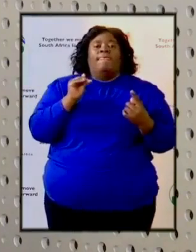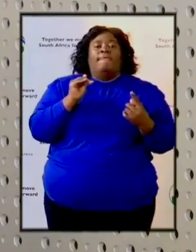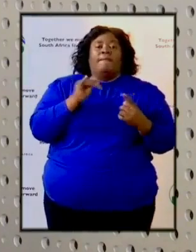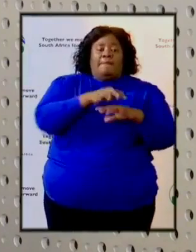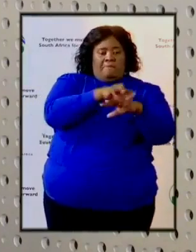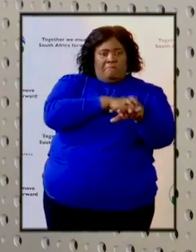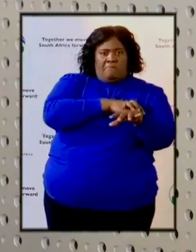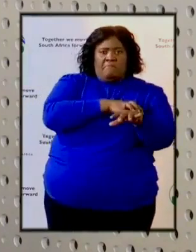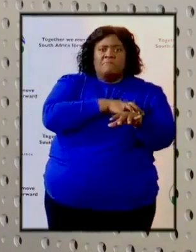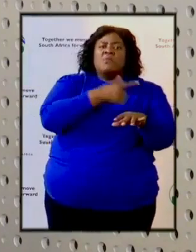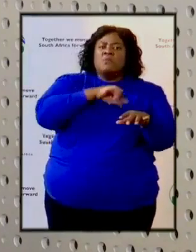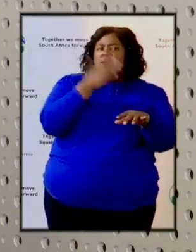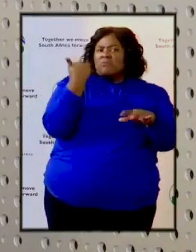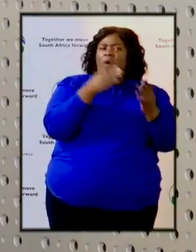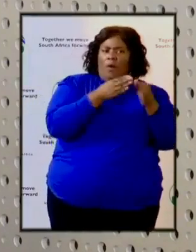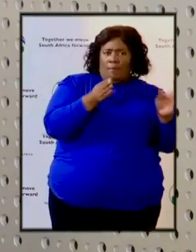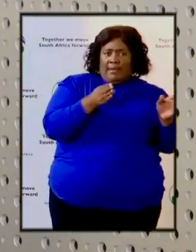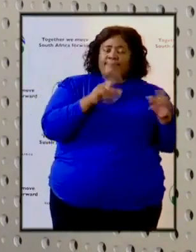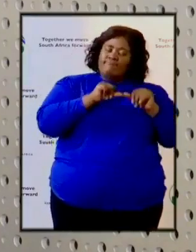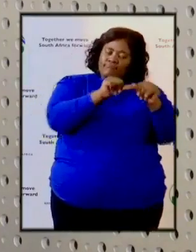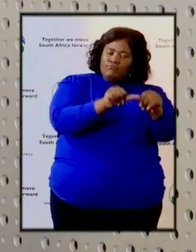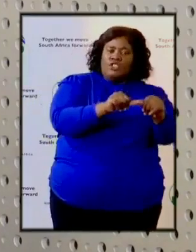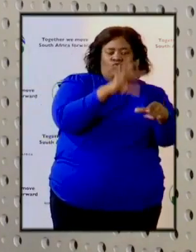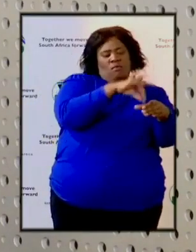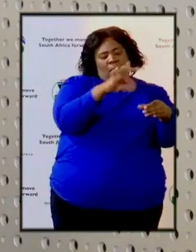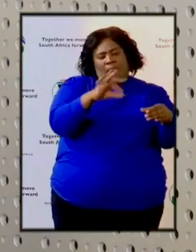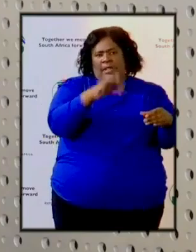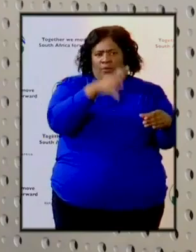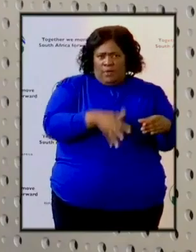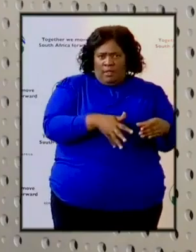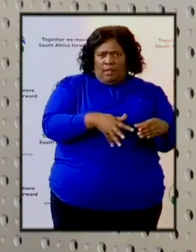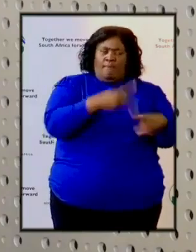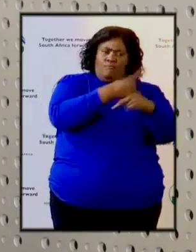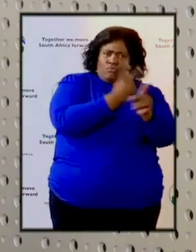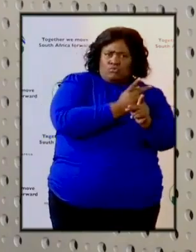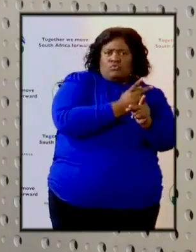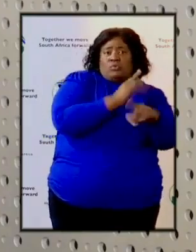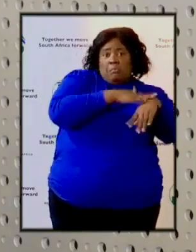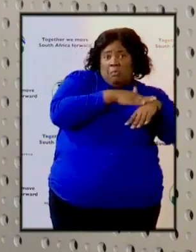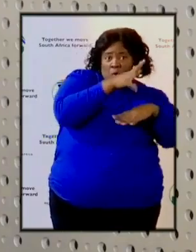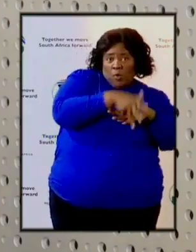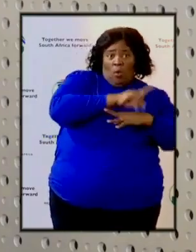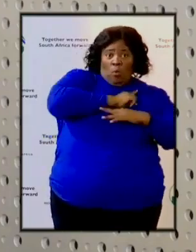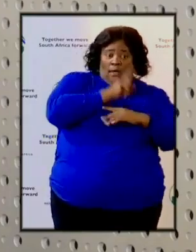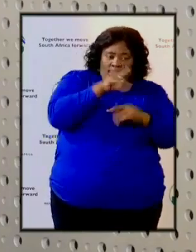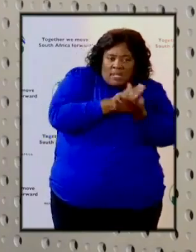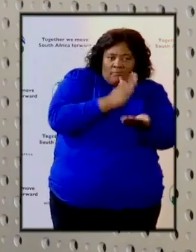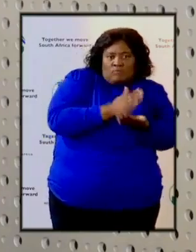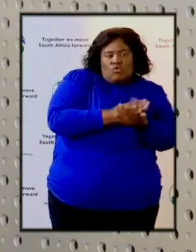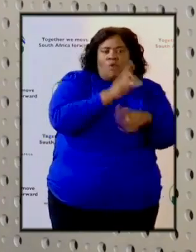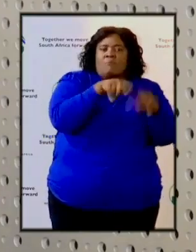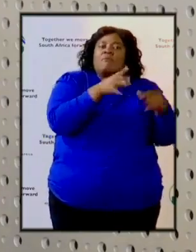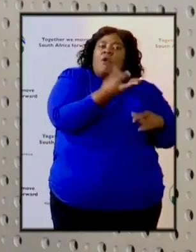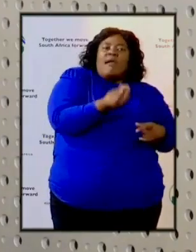sizoqhubeka ukuthi silime sikhiqize ukuze abantu babe nokudla. Ngibongeke